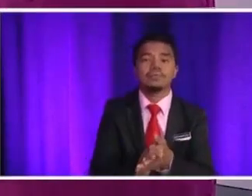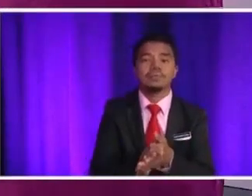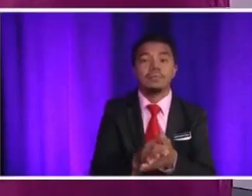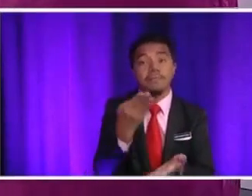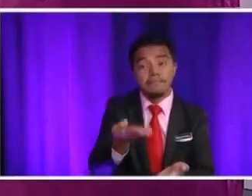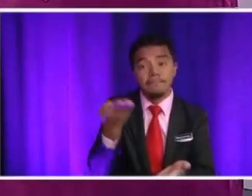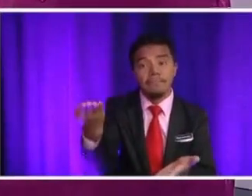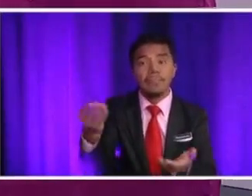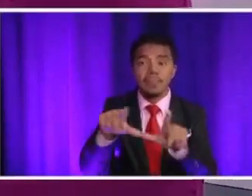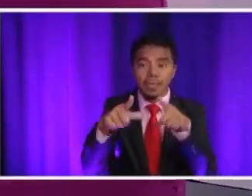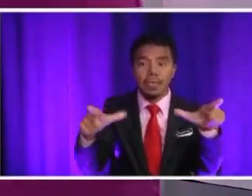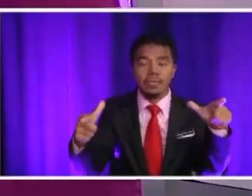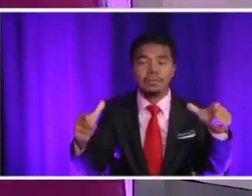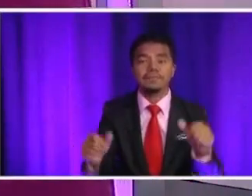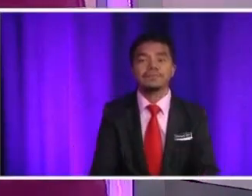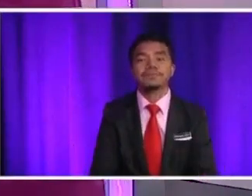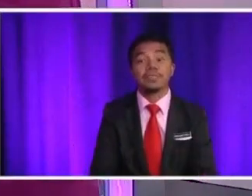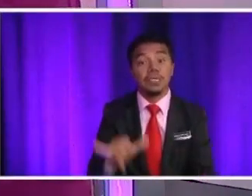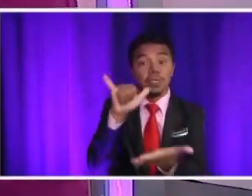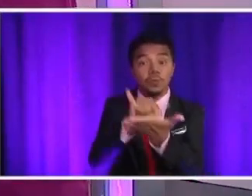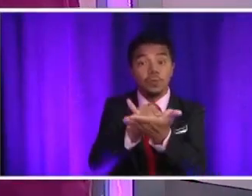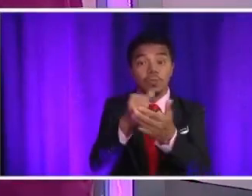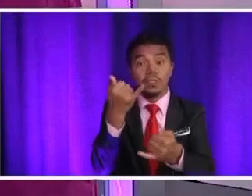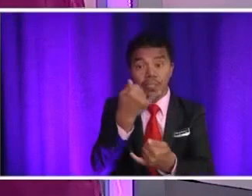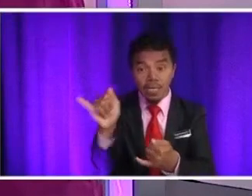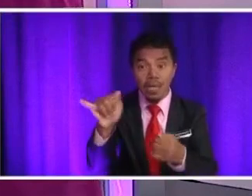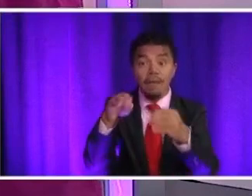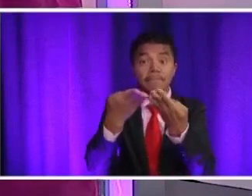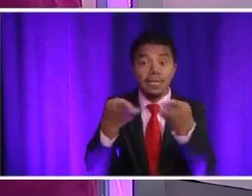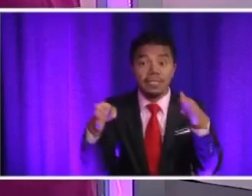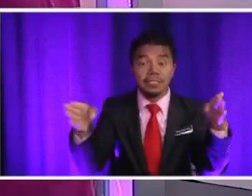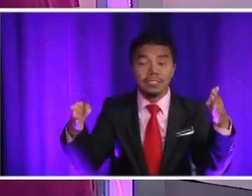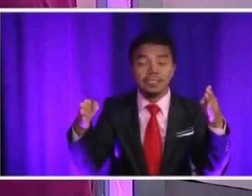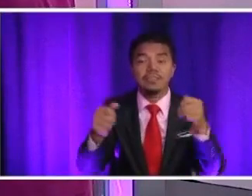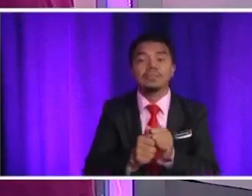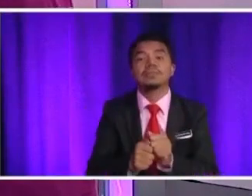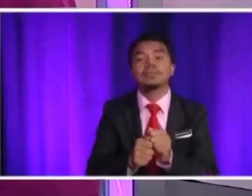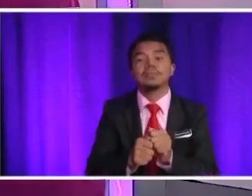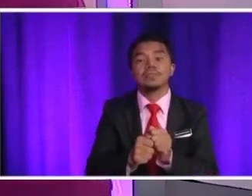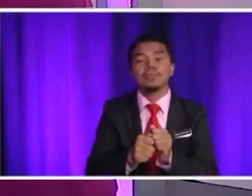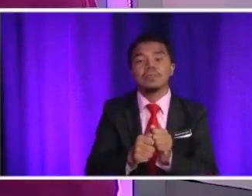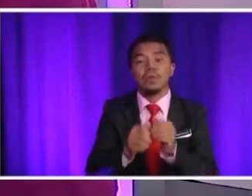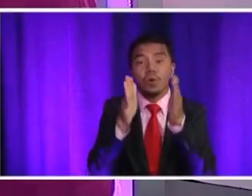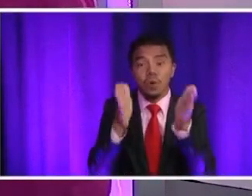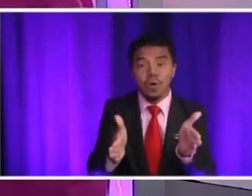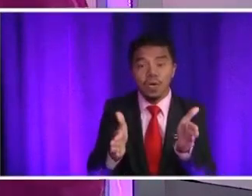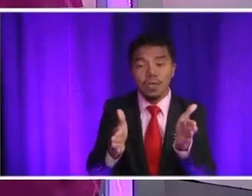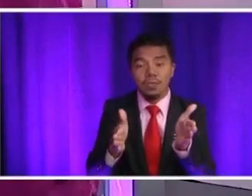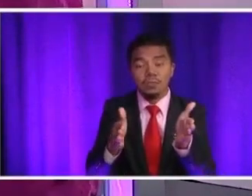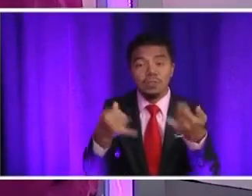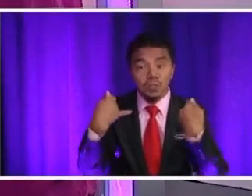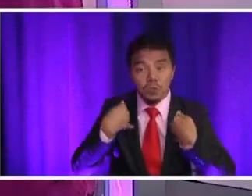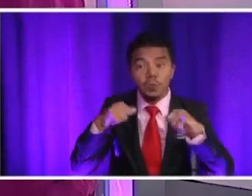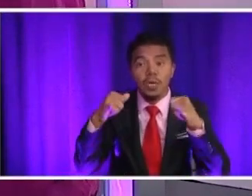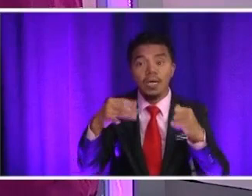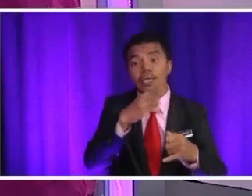antara peniaga dengan usahawan. Jadi peniaga ni apa yang ada dia jual balik. Mm-hmm. Tapi kalau usahawan ni,